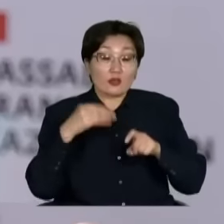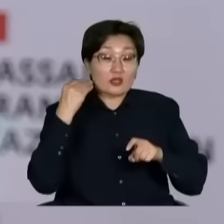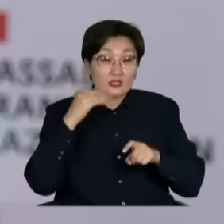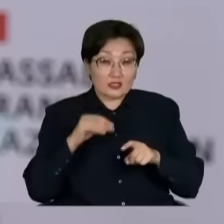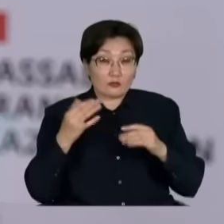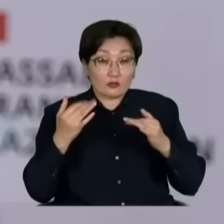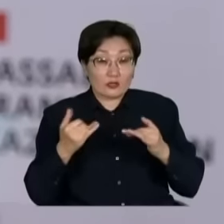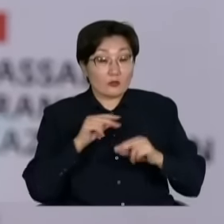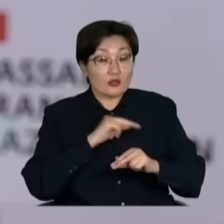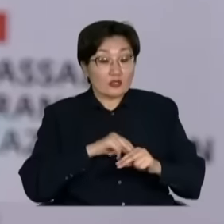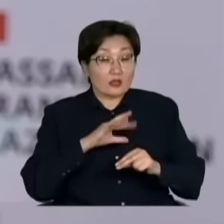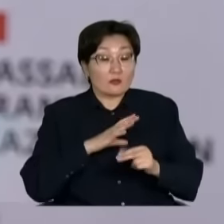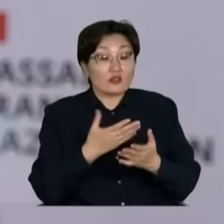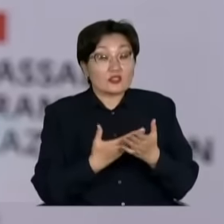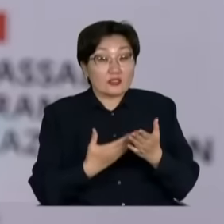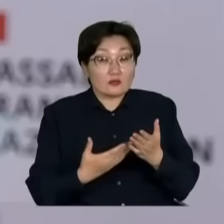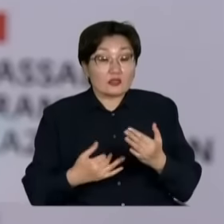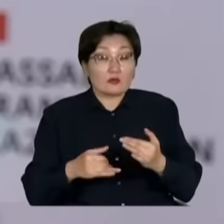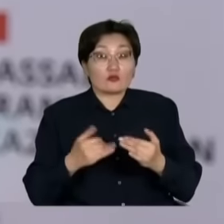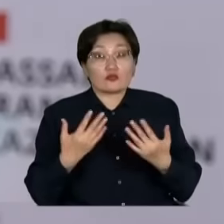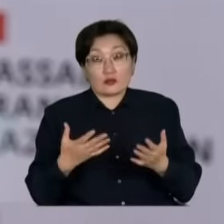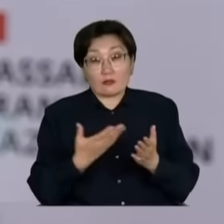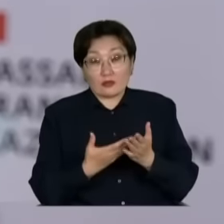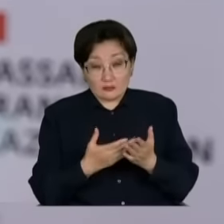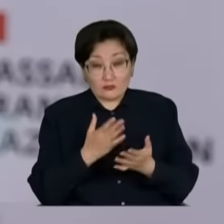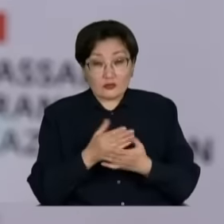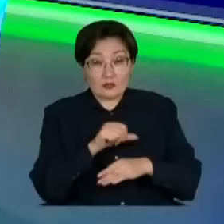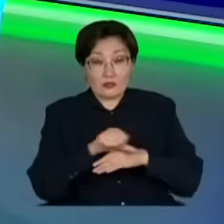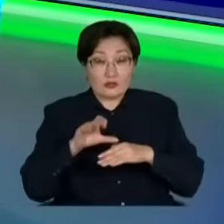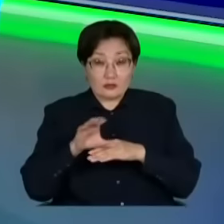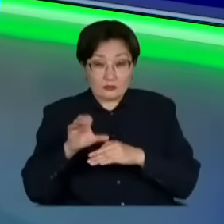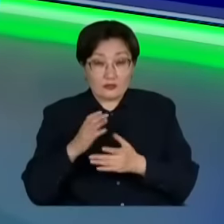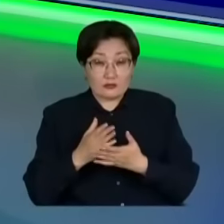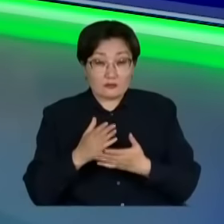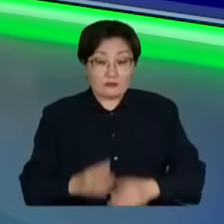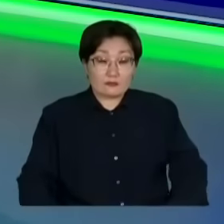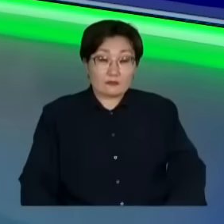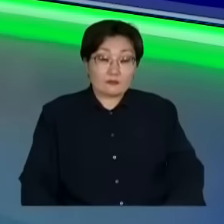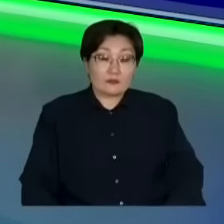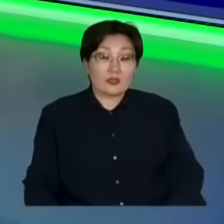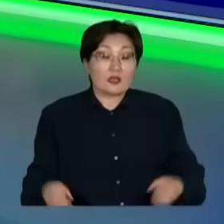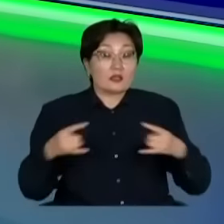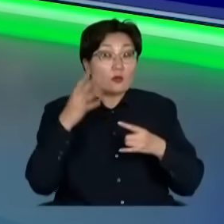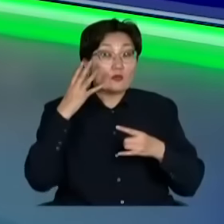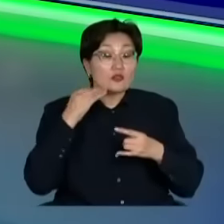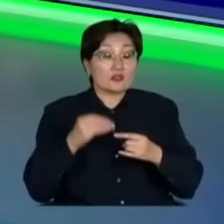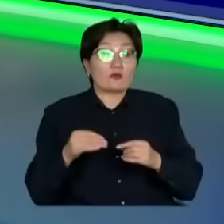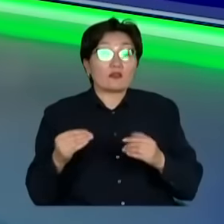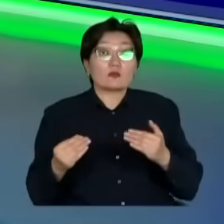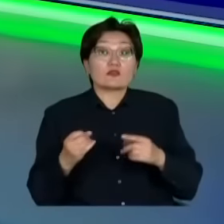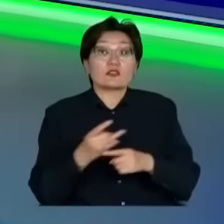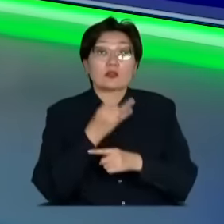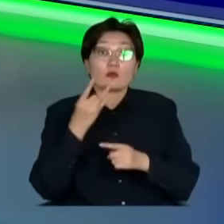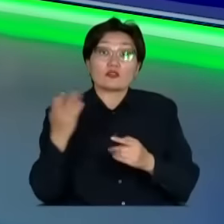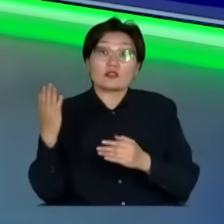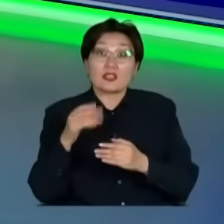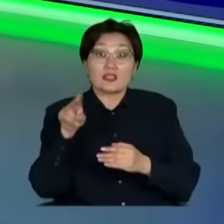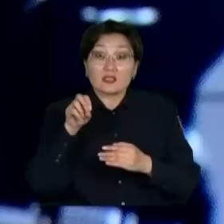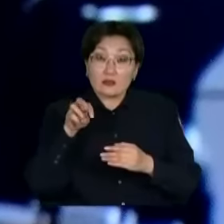вот работы были показаны Да уже экспортирует на телеканале Алматы премьера нового сериала